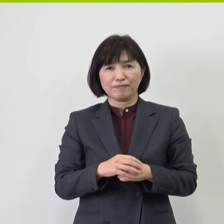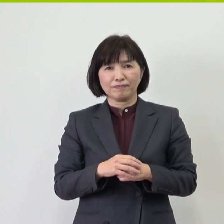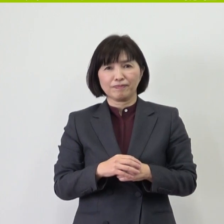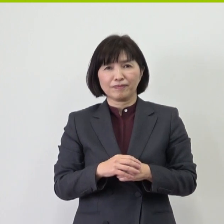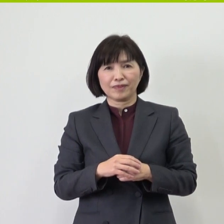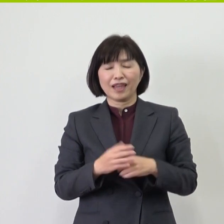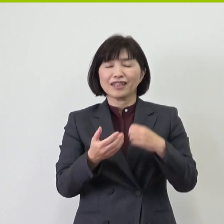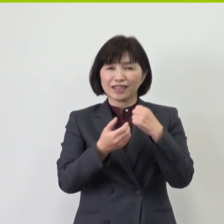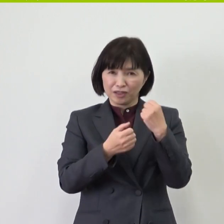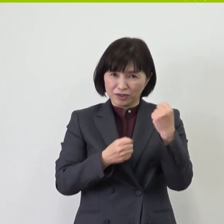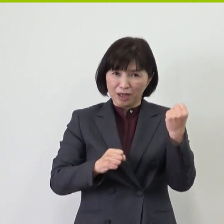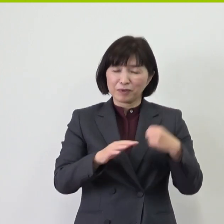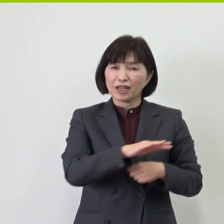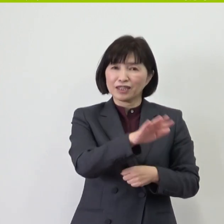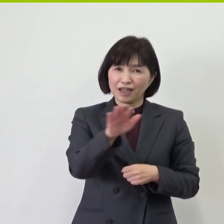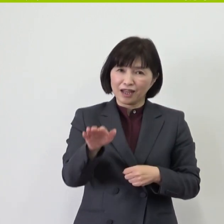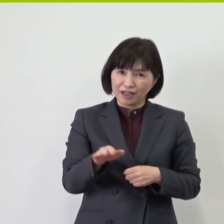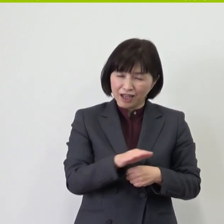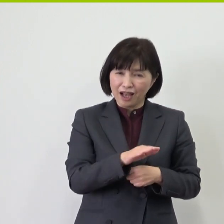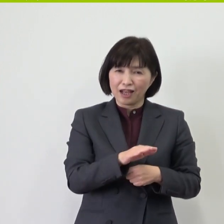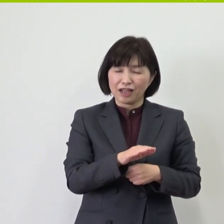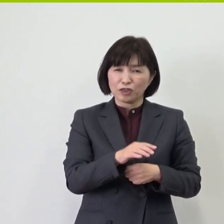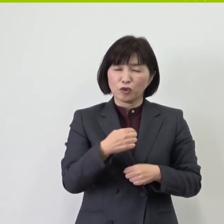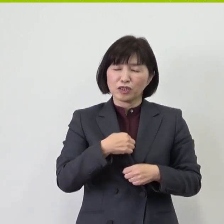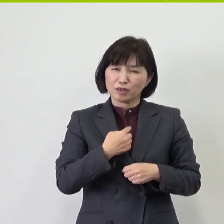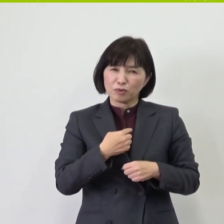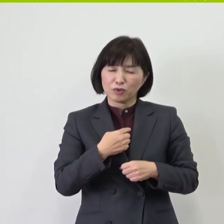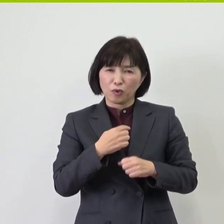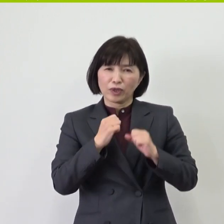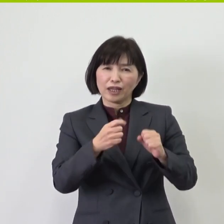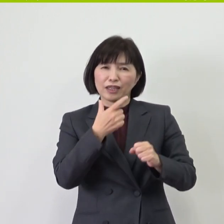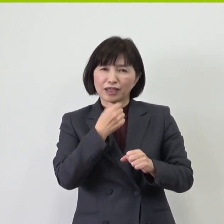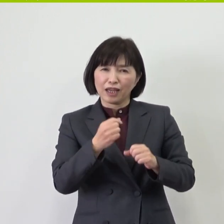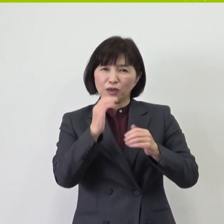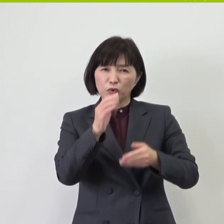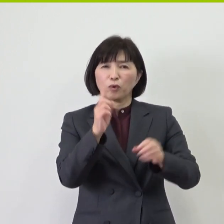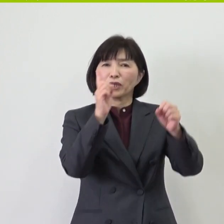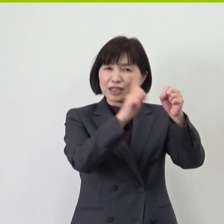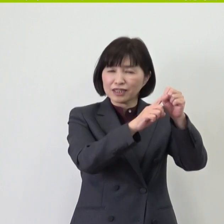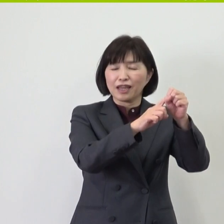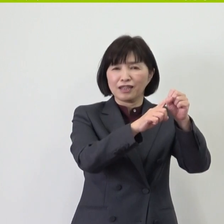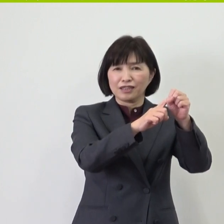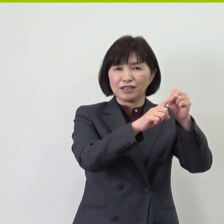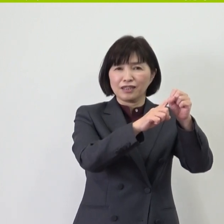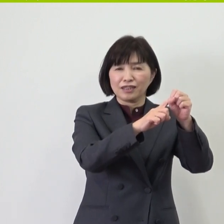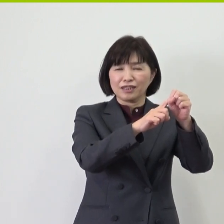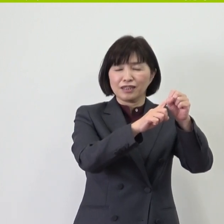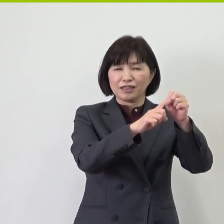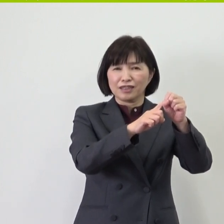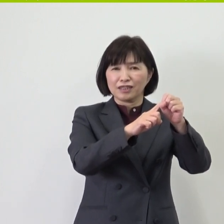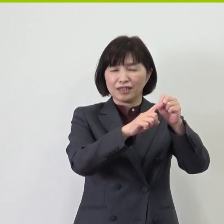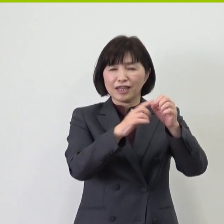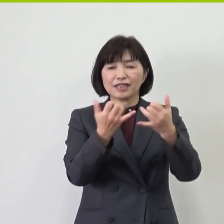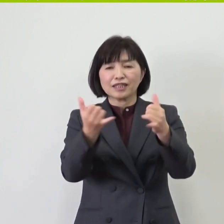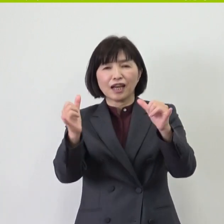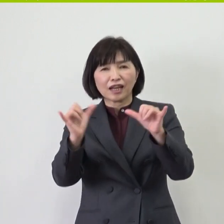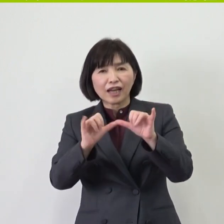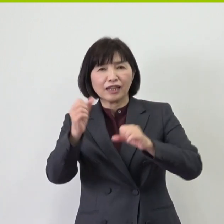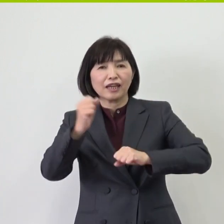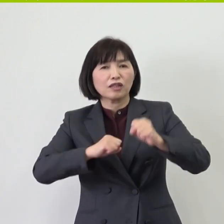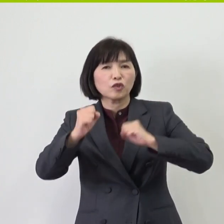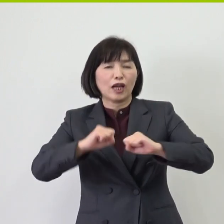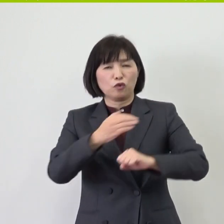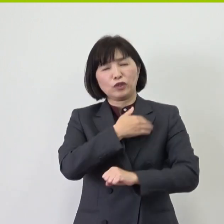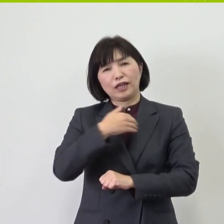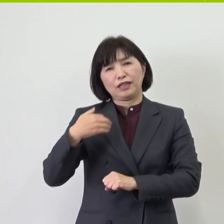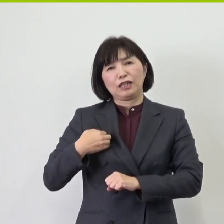ね、そういう世界を目指してしっかり勉強して、 そして最終的には社会の中で